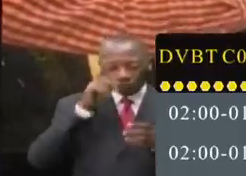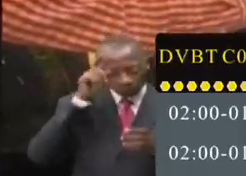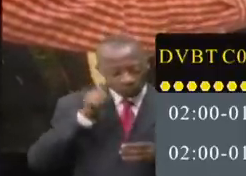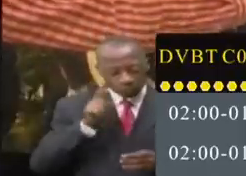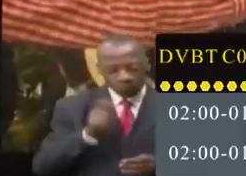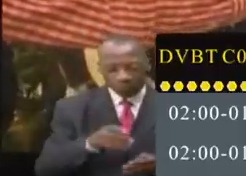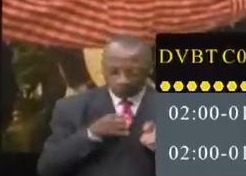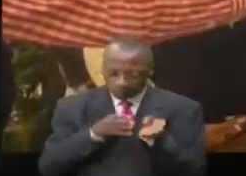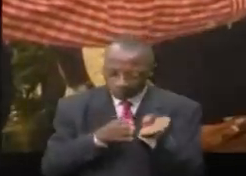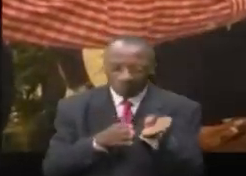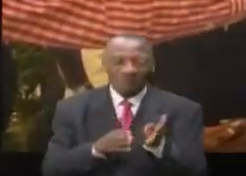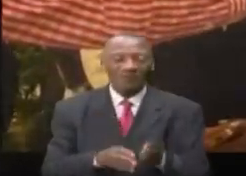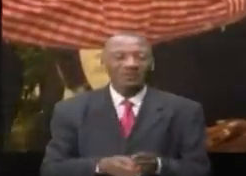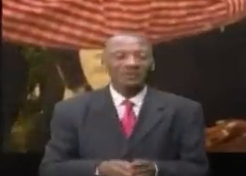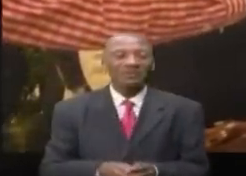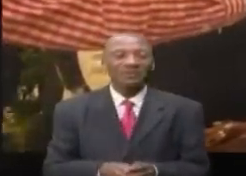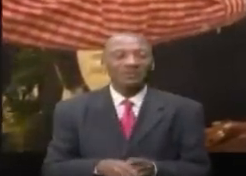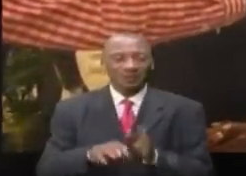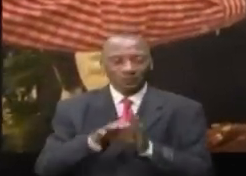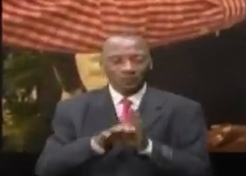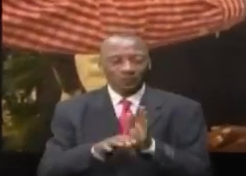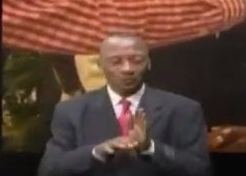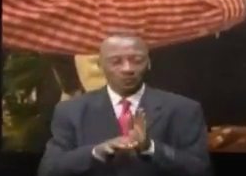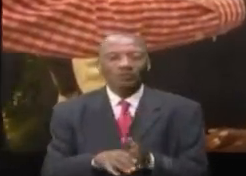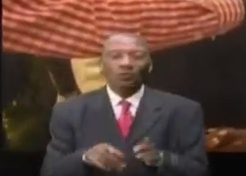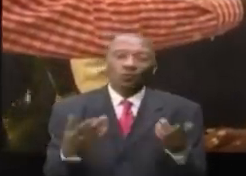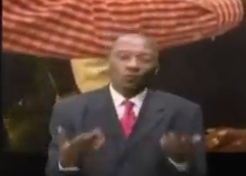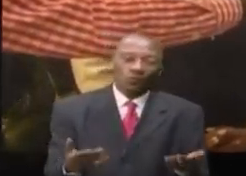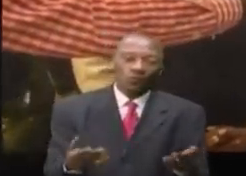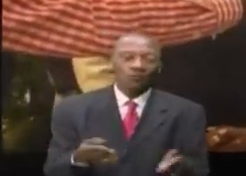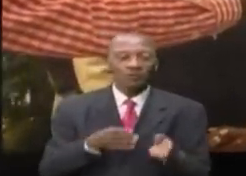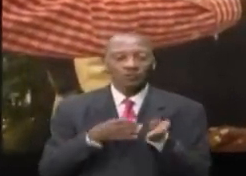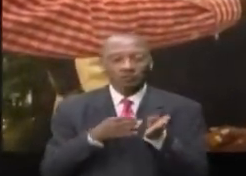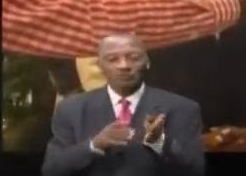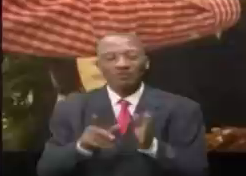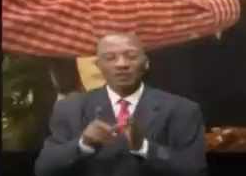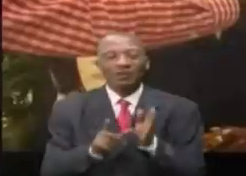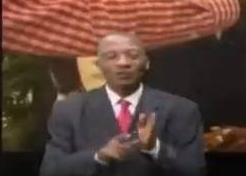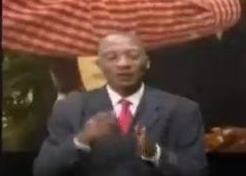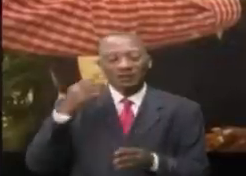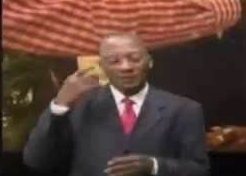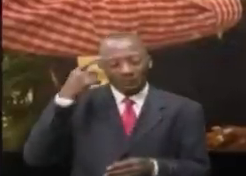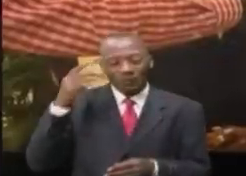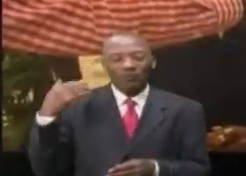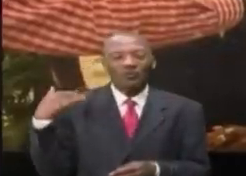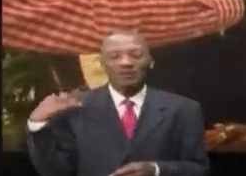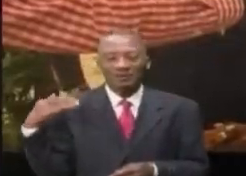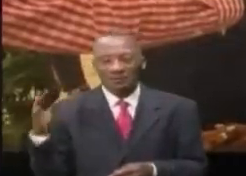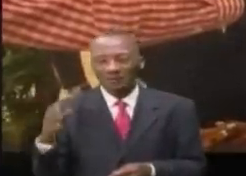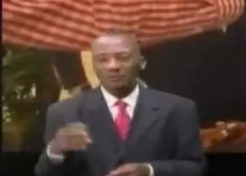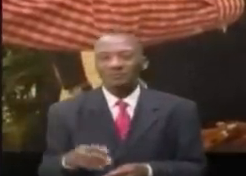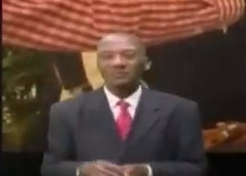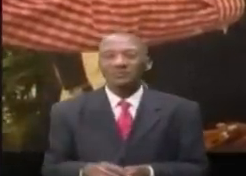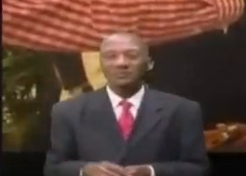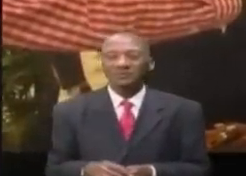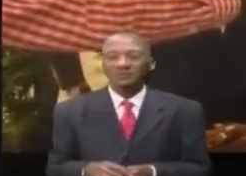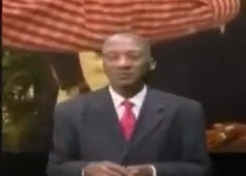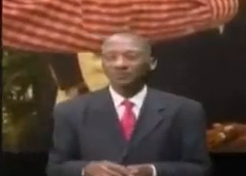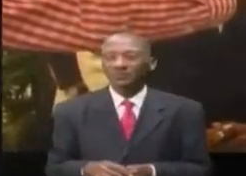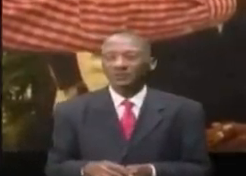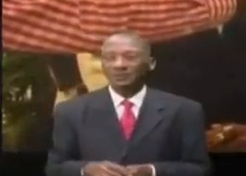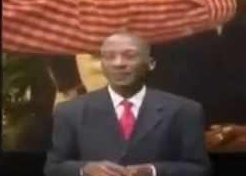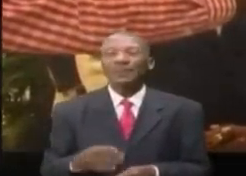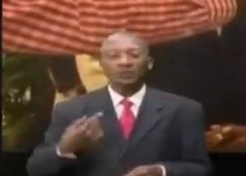culture congolaise. Il faut d'abord commencer par lutter contre les antivaleurs et mettre, n'est-ce pas, la personne qui